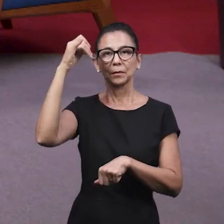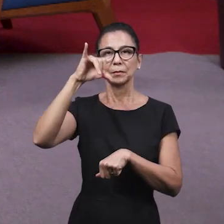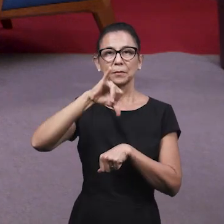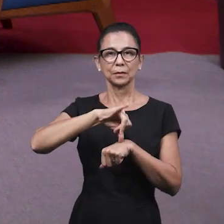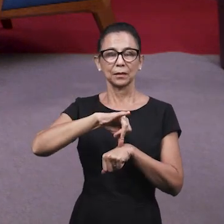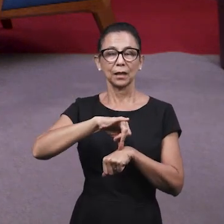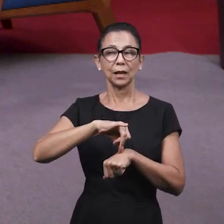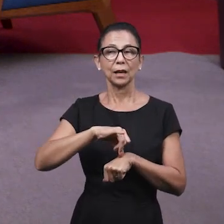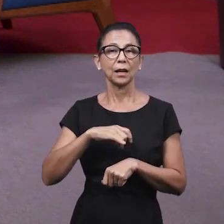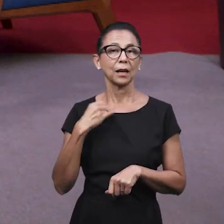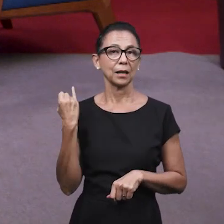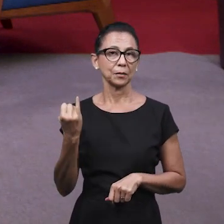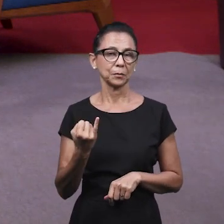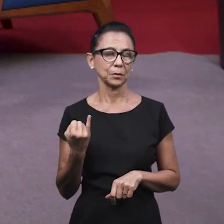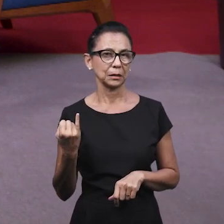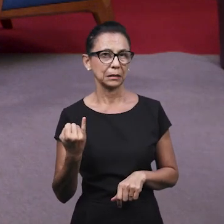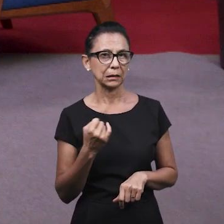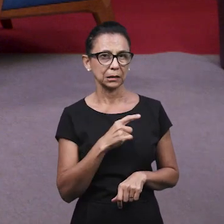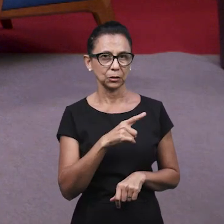Il est important